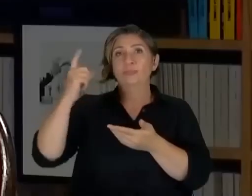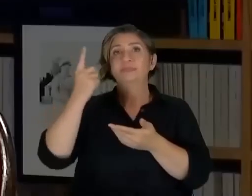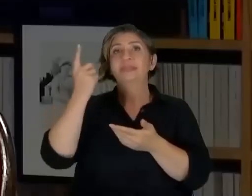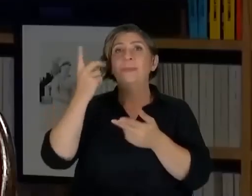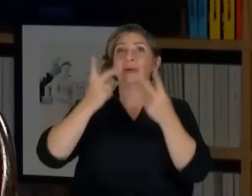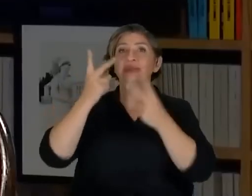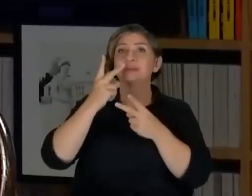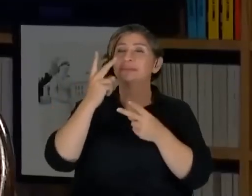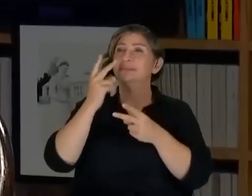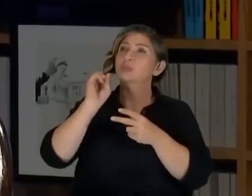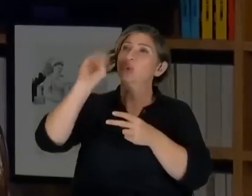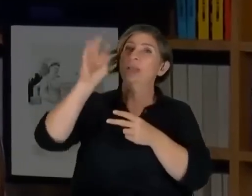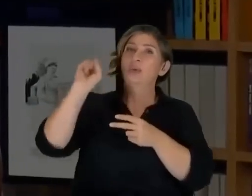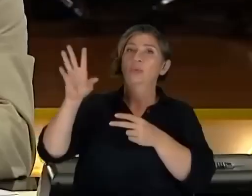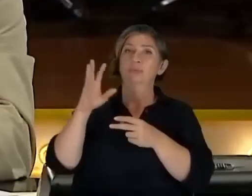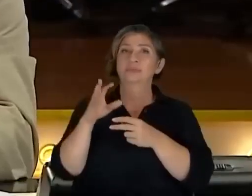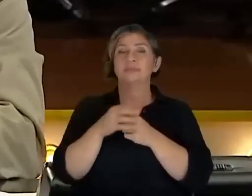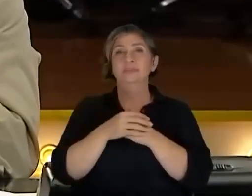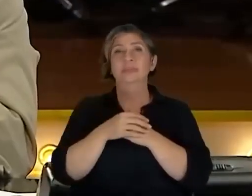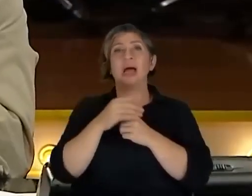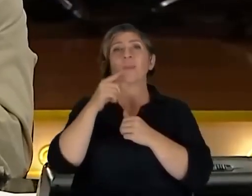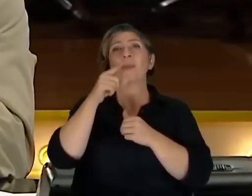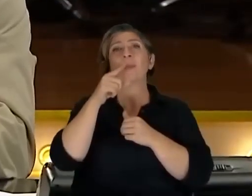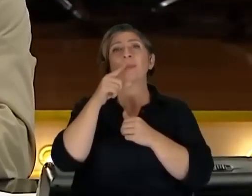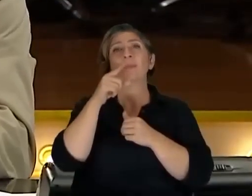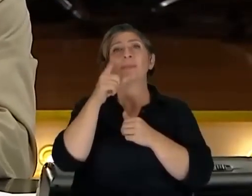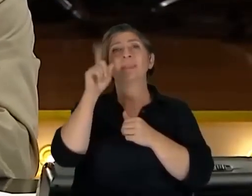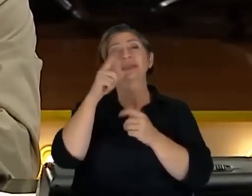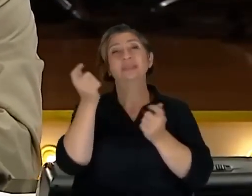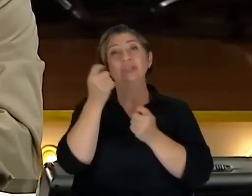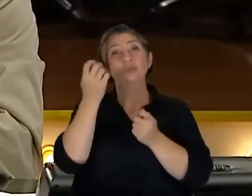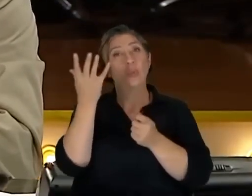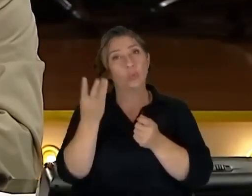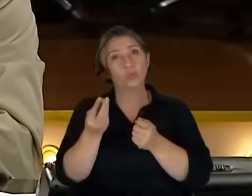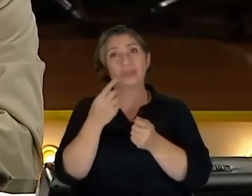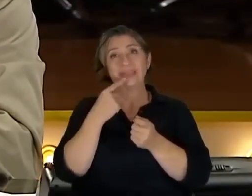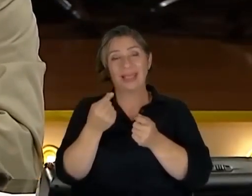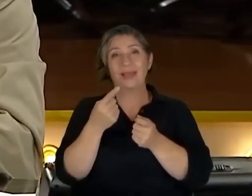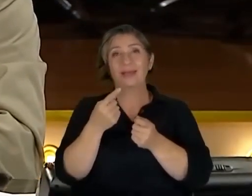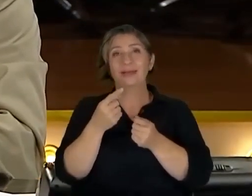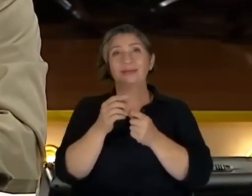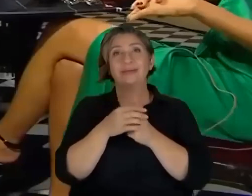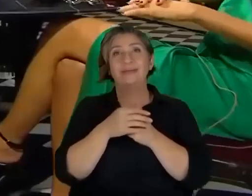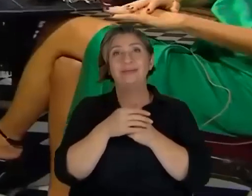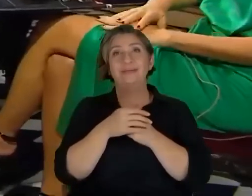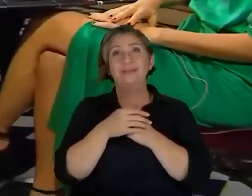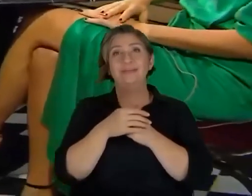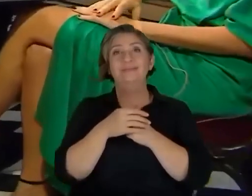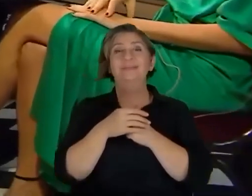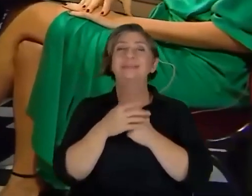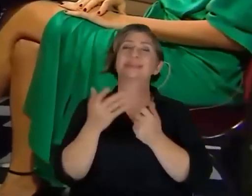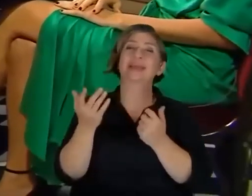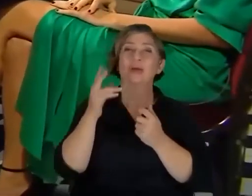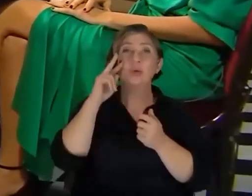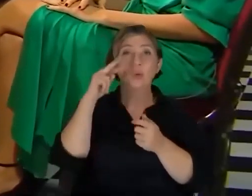birilerine arada böyle. Evet tamam, böyle bir falan. Belki sonra başka bir iş olur diye. Ya